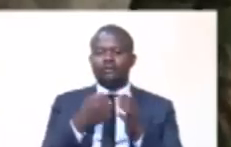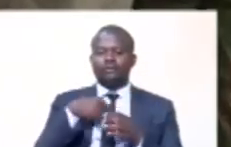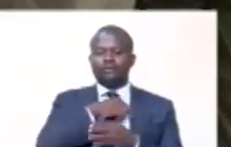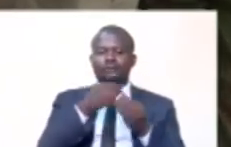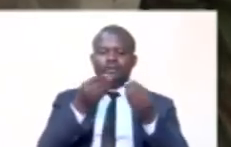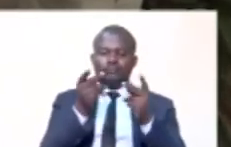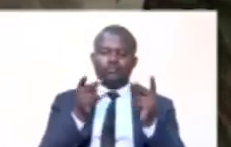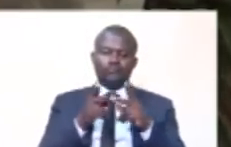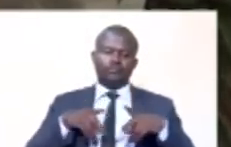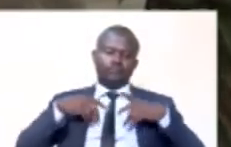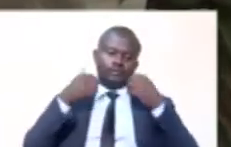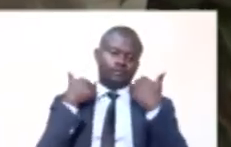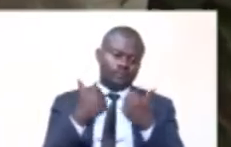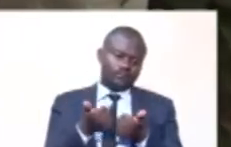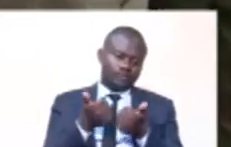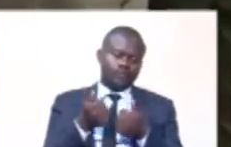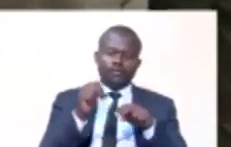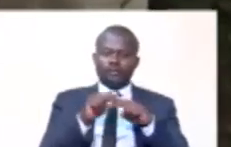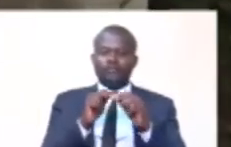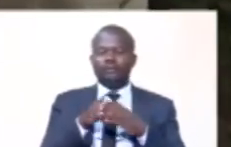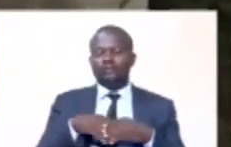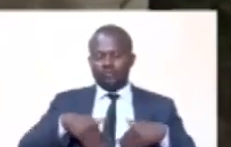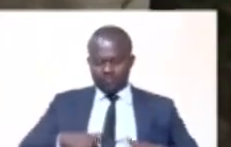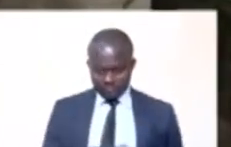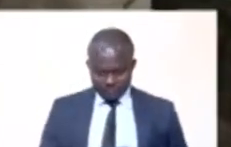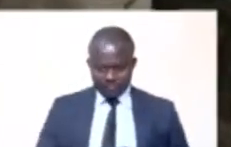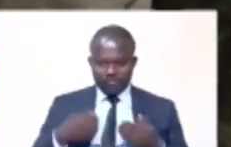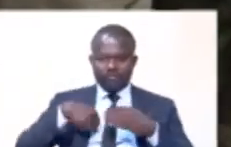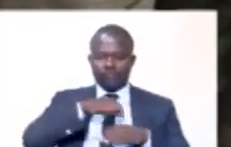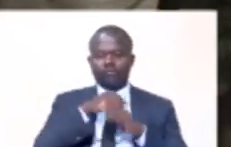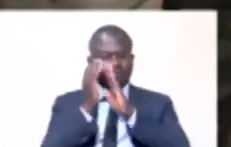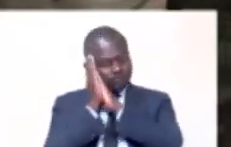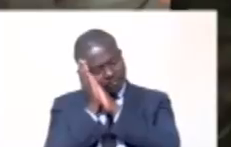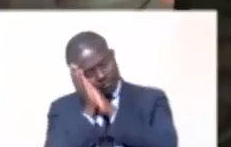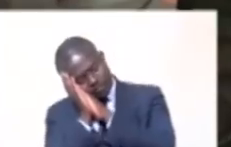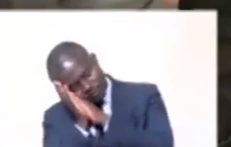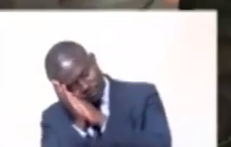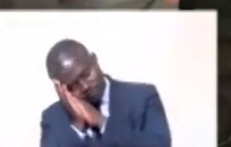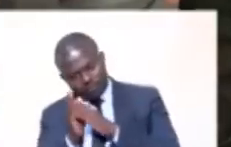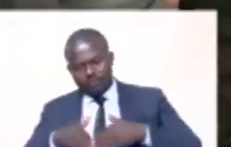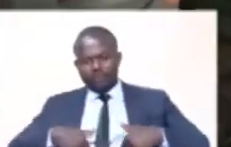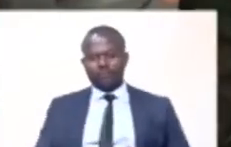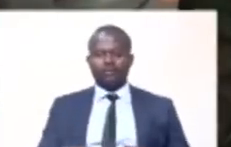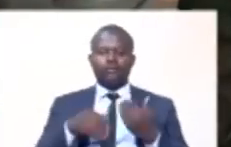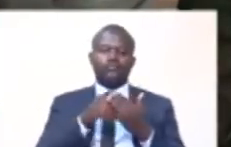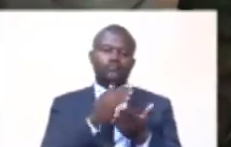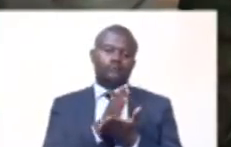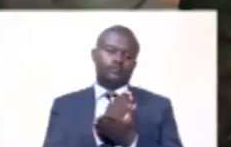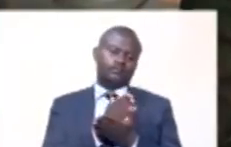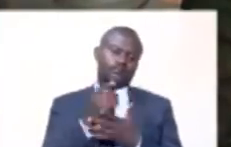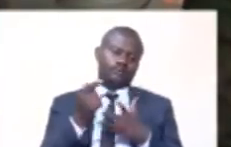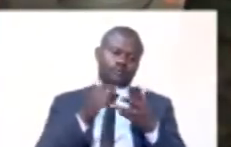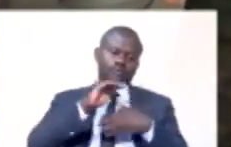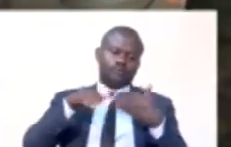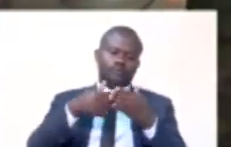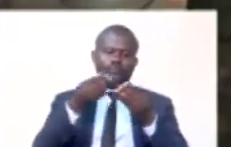heza, bampaho nicara ndushye, bampaho ndyama ndushye, mbese ibintu